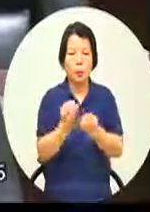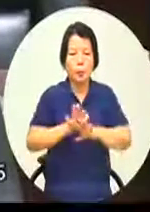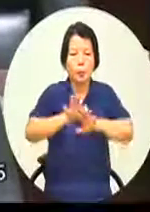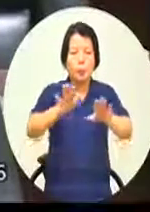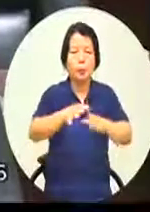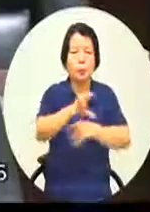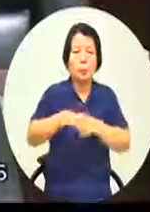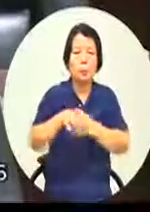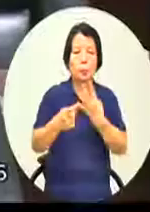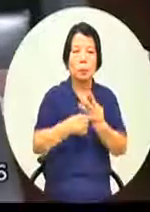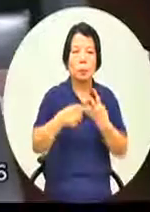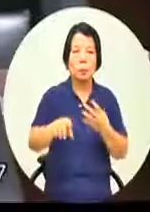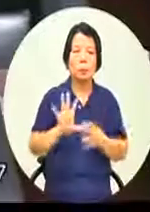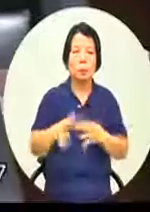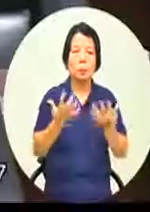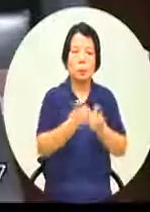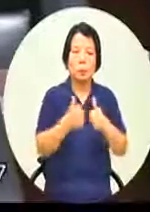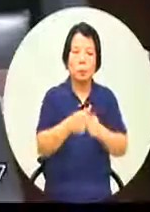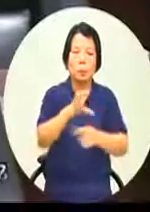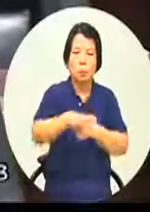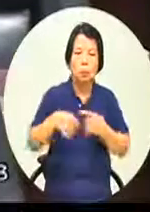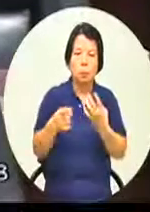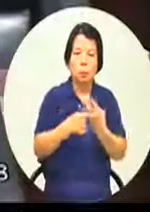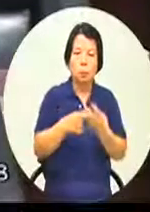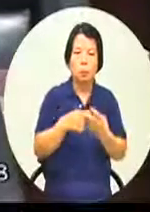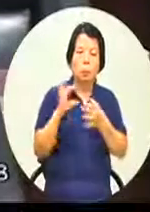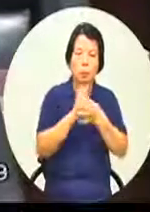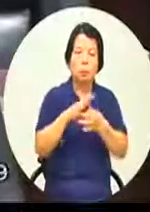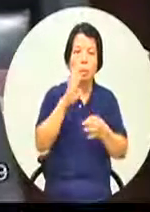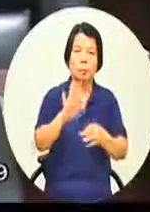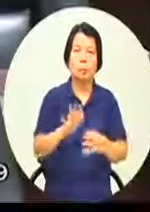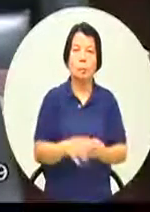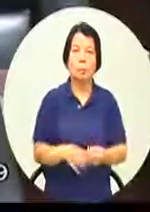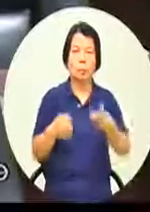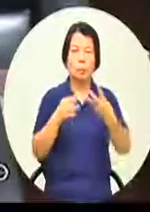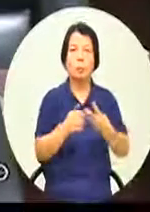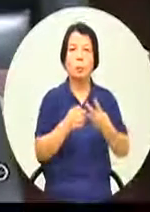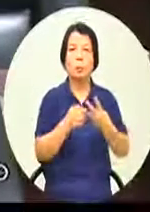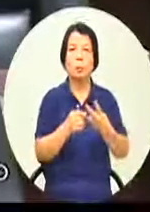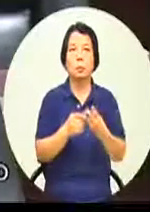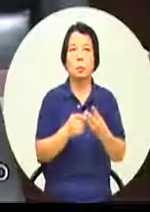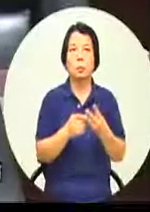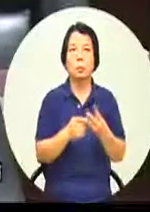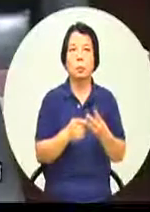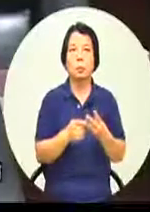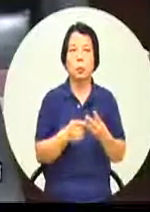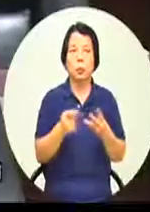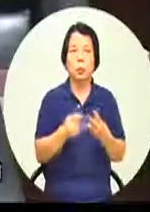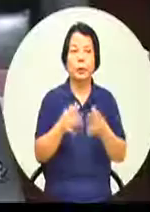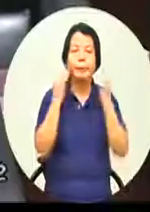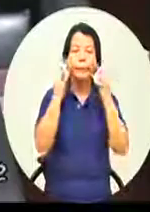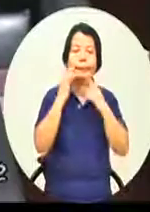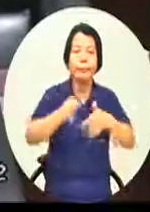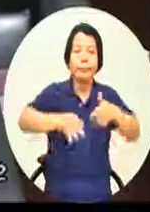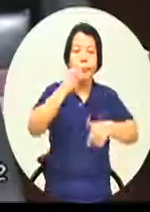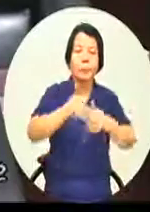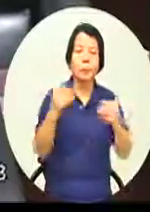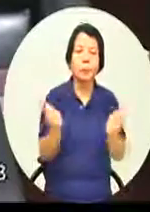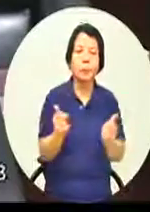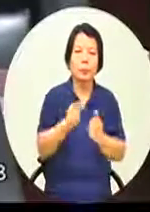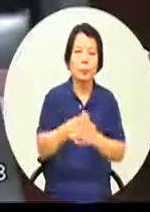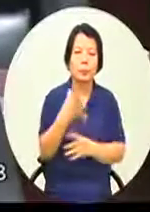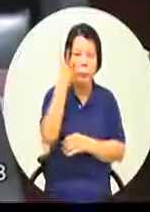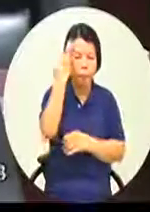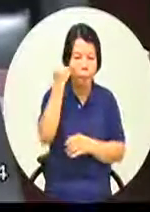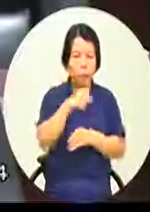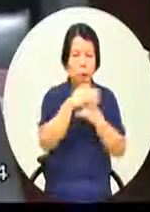我想这个是跟有机农业有关的第二个题目。那第三个题目哦，是跟这个菜价问题，我想这几天已经非常